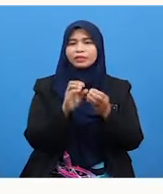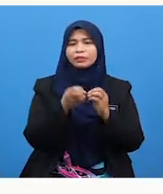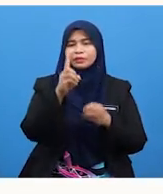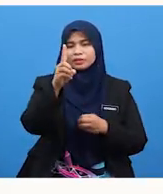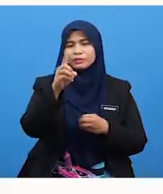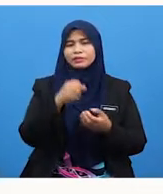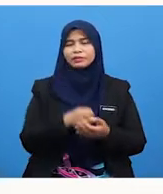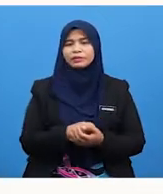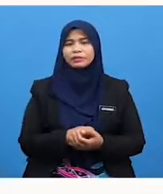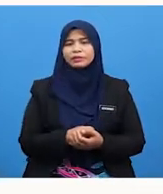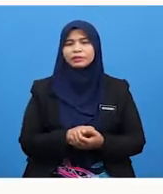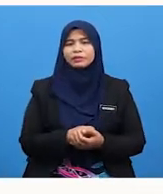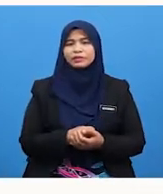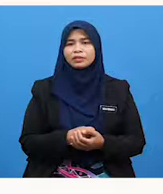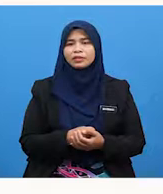digit 1.